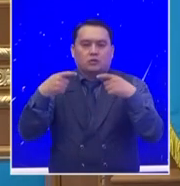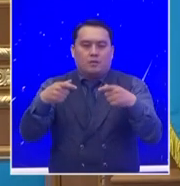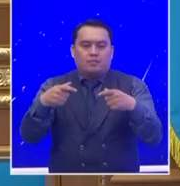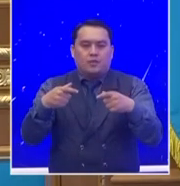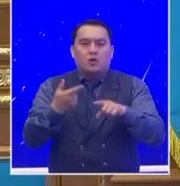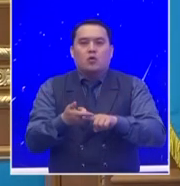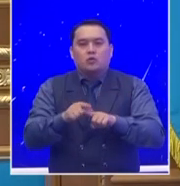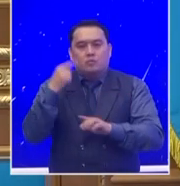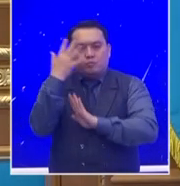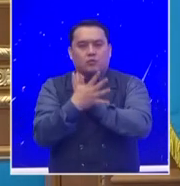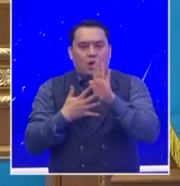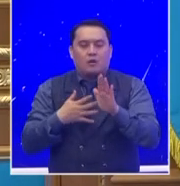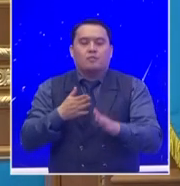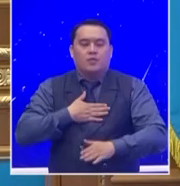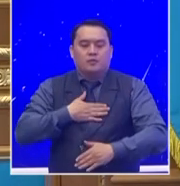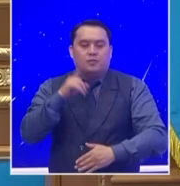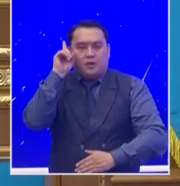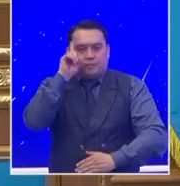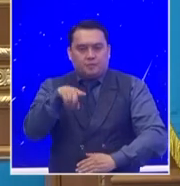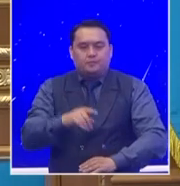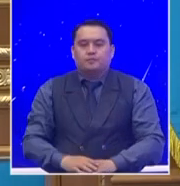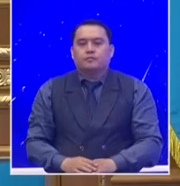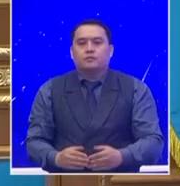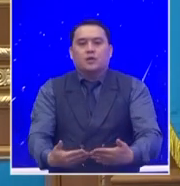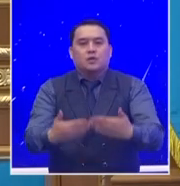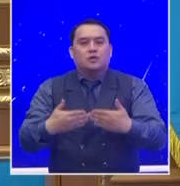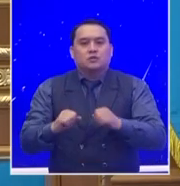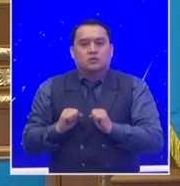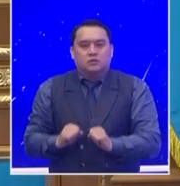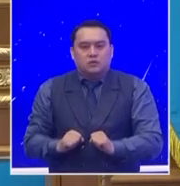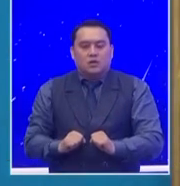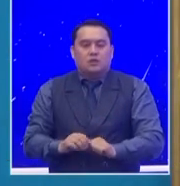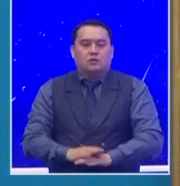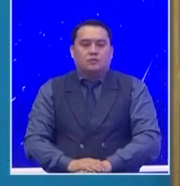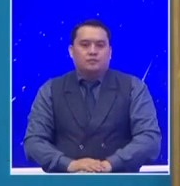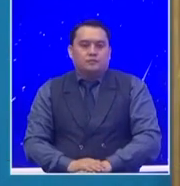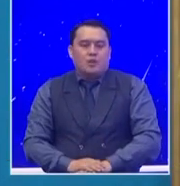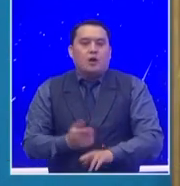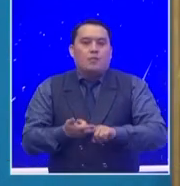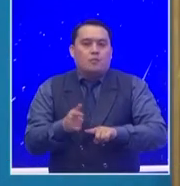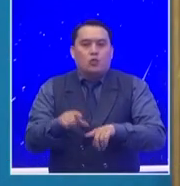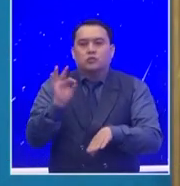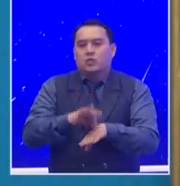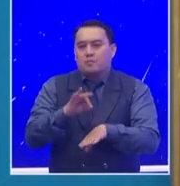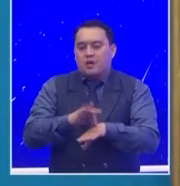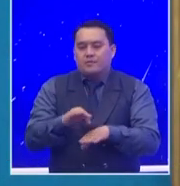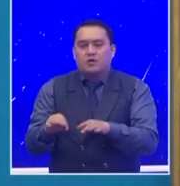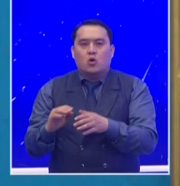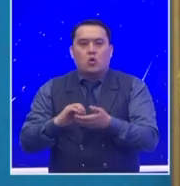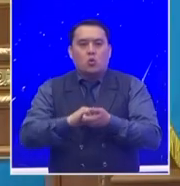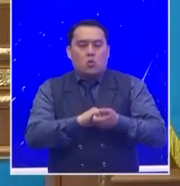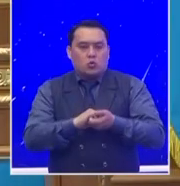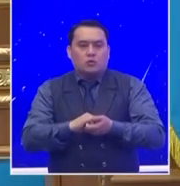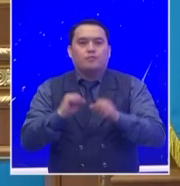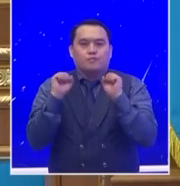Мұны дұрыс түсінесіздер деп ойлаймын. Сақтанғанды Құдай сақтайды. Бұл індетпен күресуге